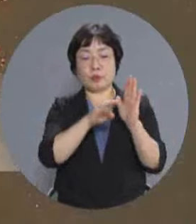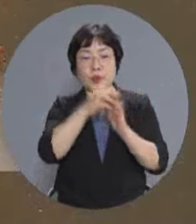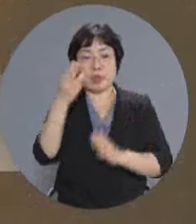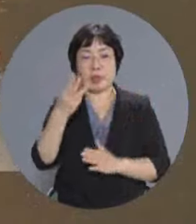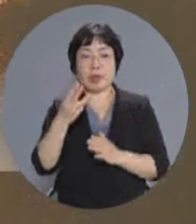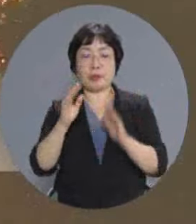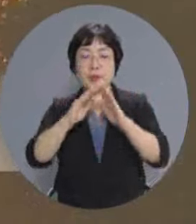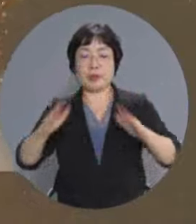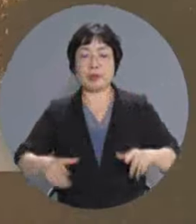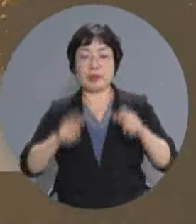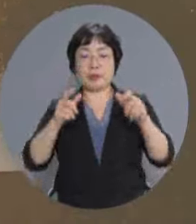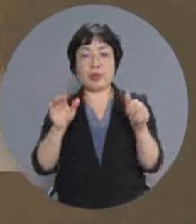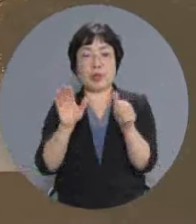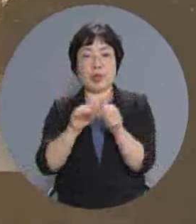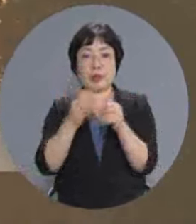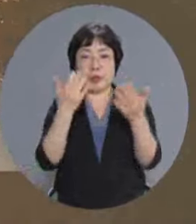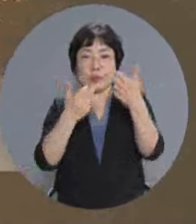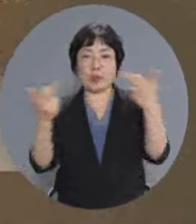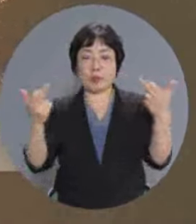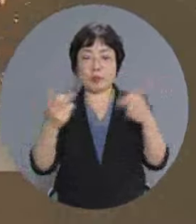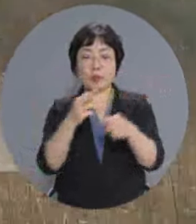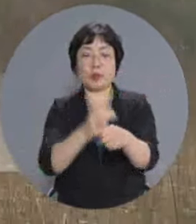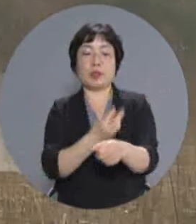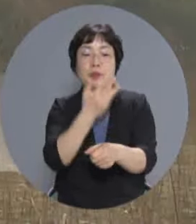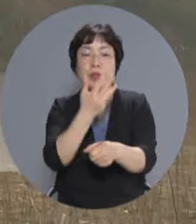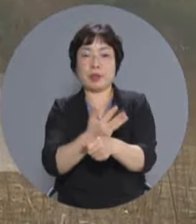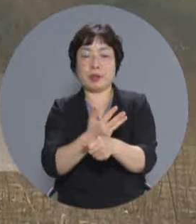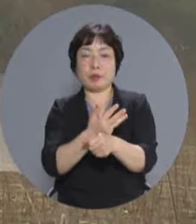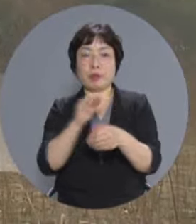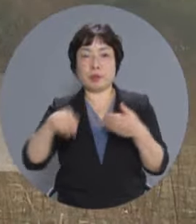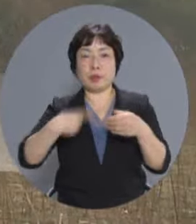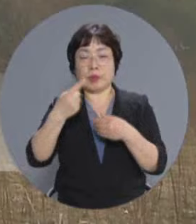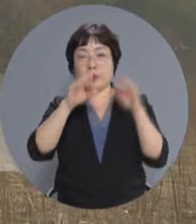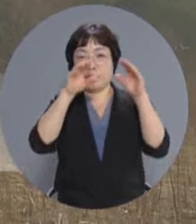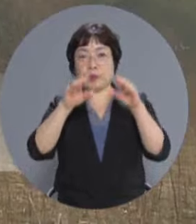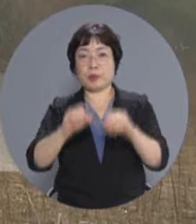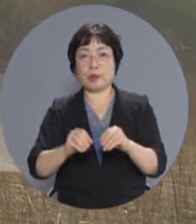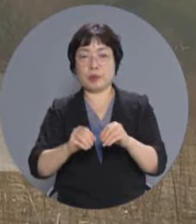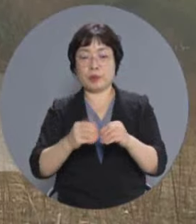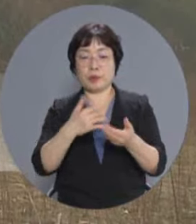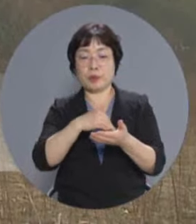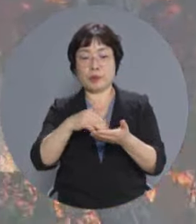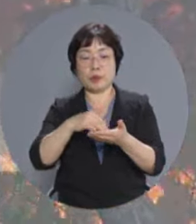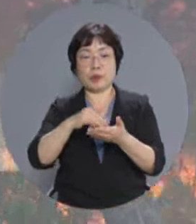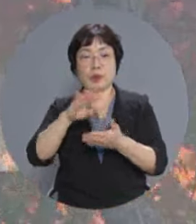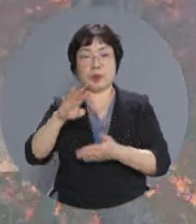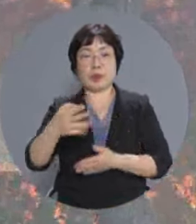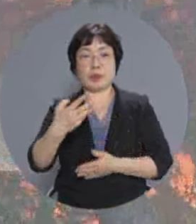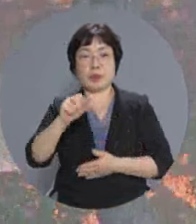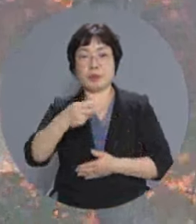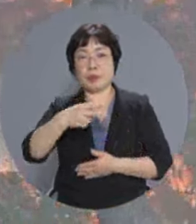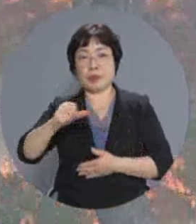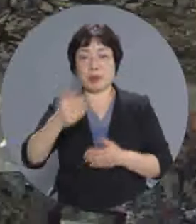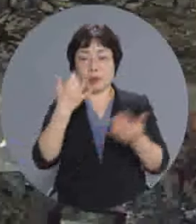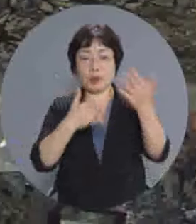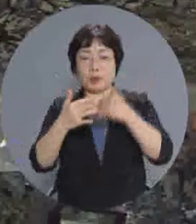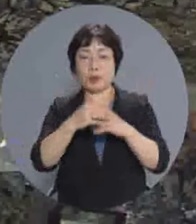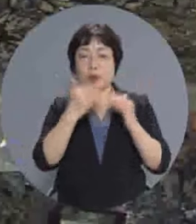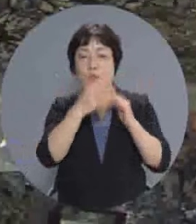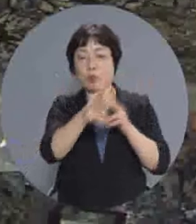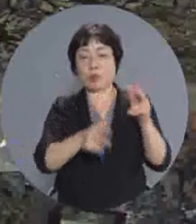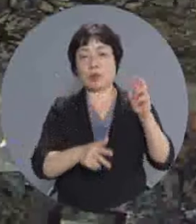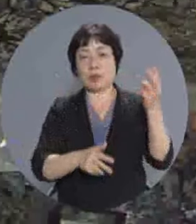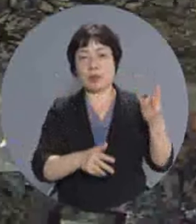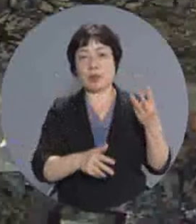내려졌던 전남 함평 산불도 28시간 만에 진화됐습니다. 임야 475헥타르가 소실됐고 공장 4동과